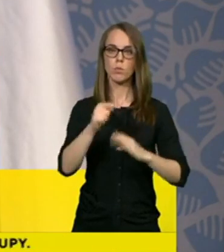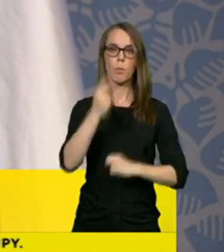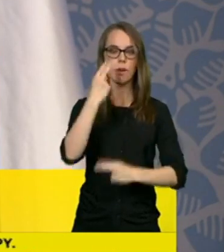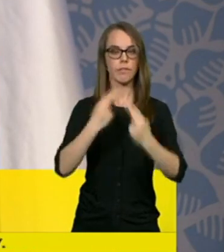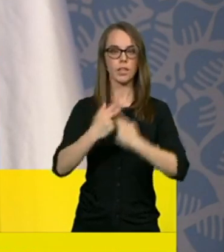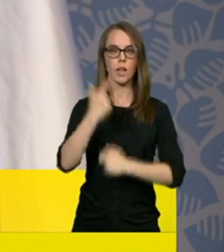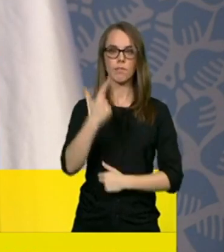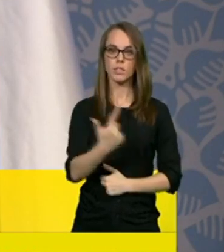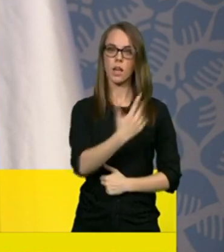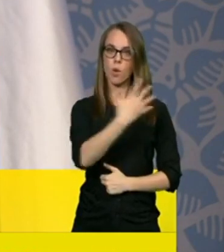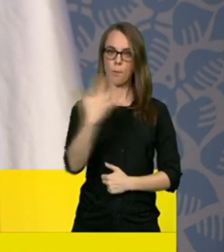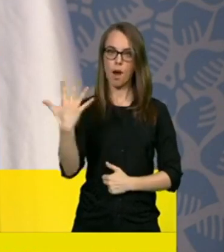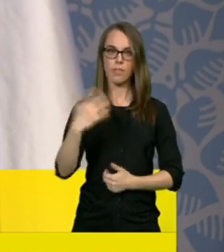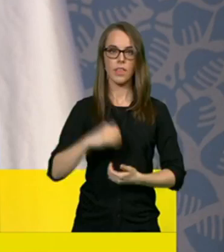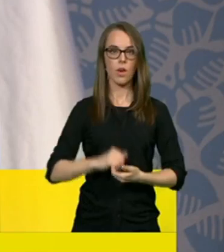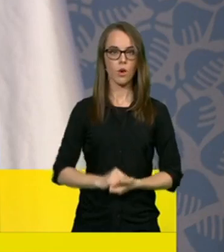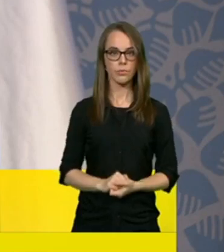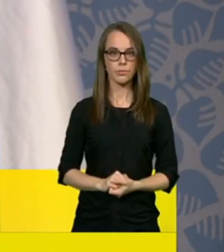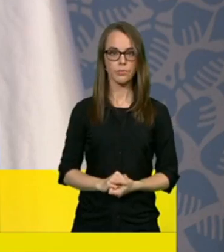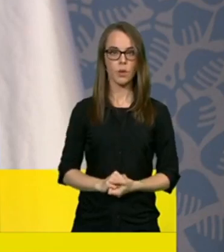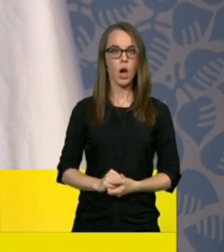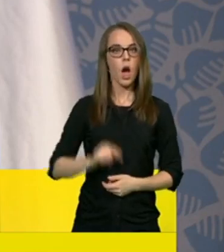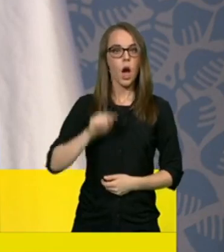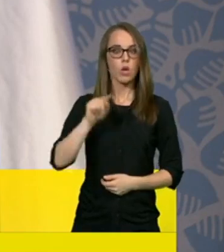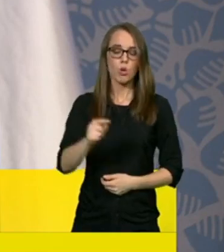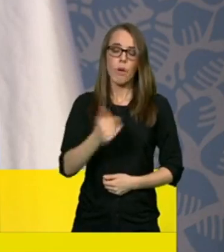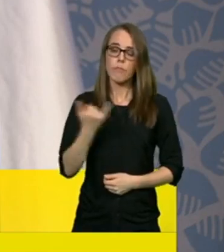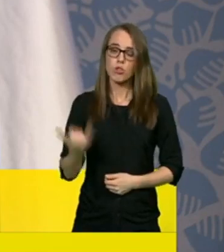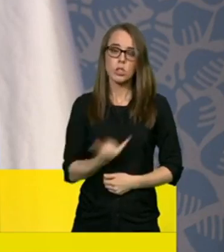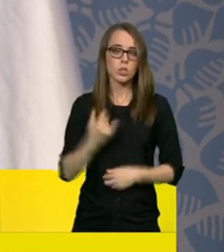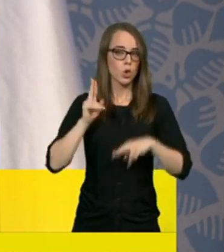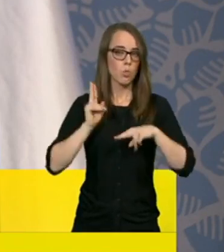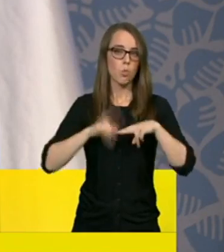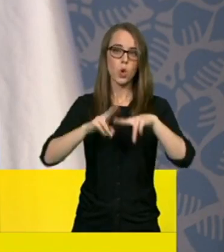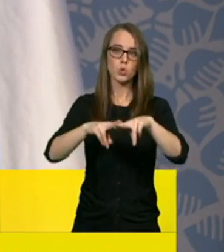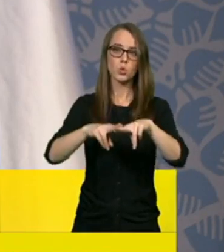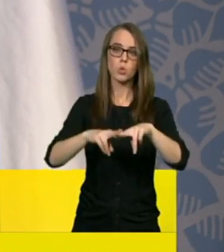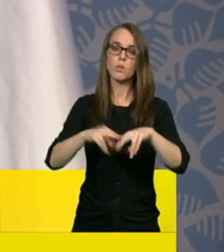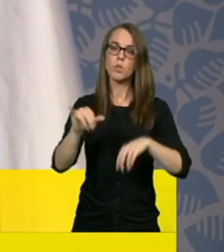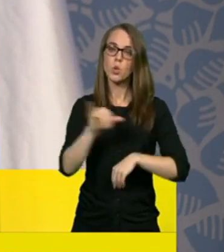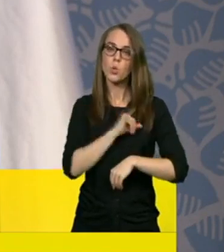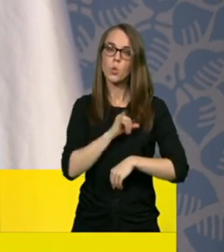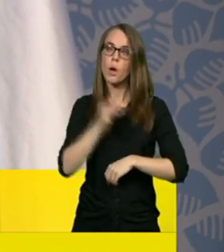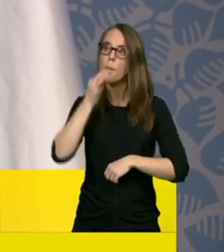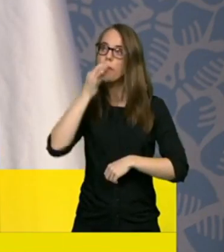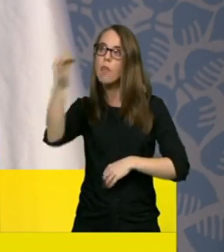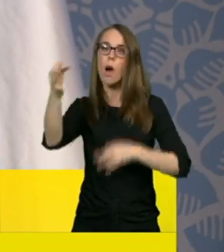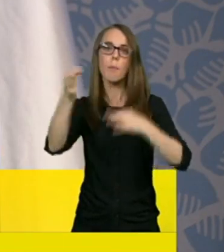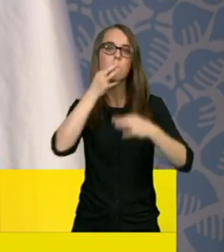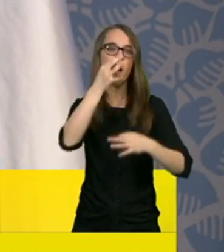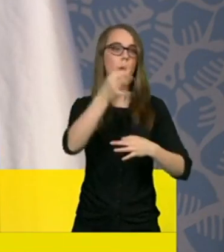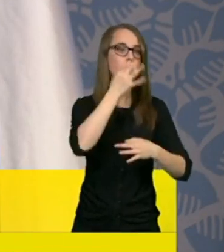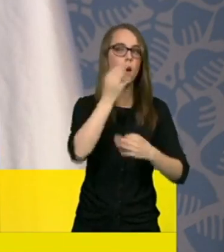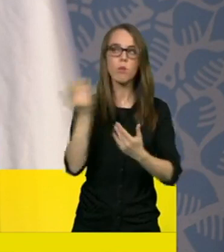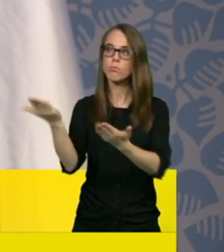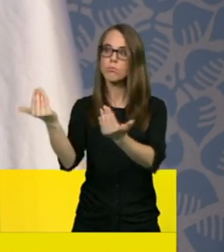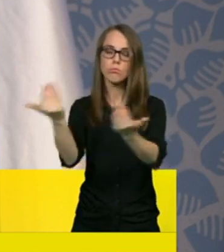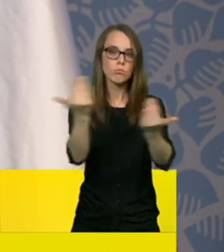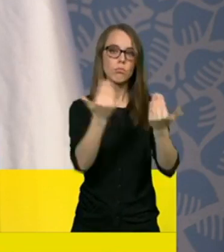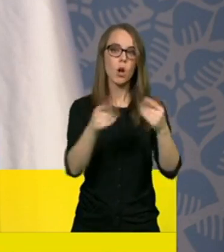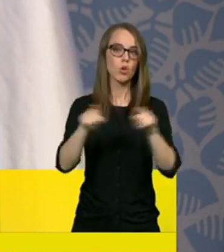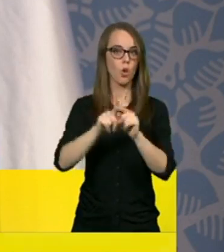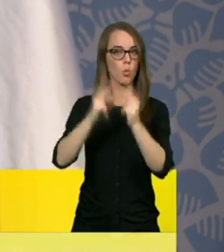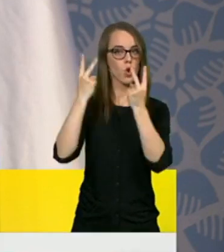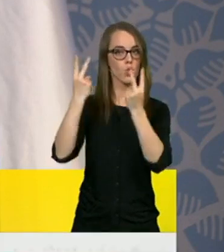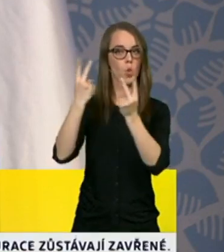nějaký pohled, co by se mohlo změnit, případně urychlit, tak chceme znát názor epidemiologů